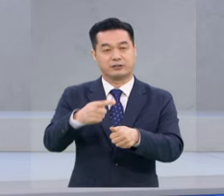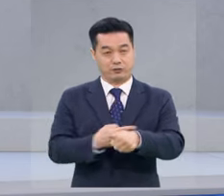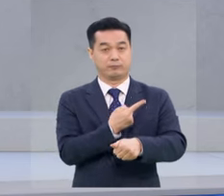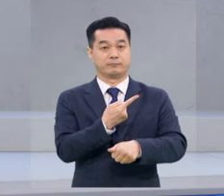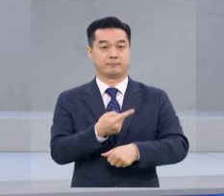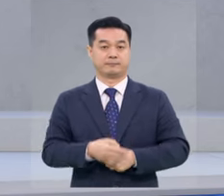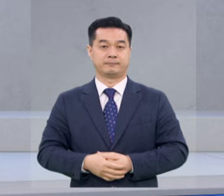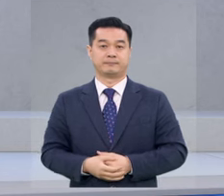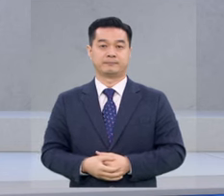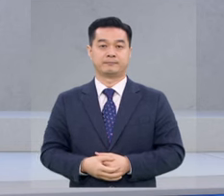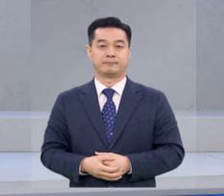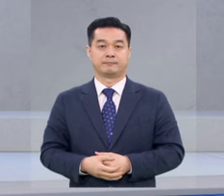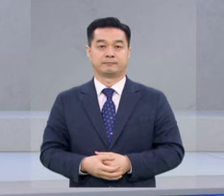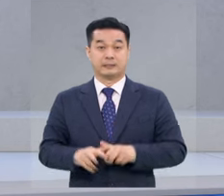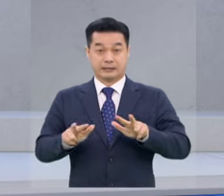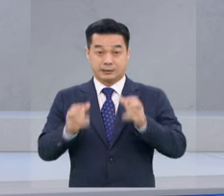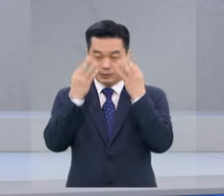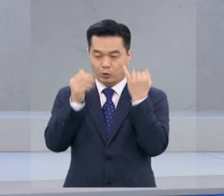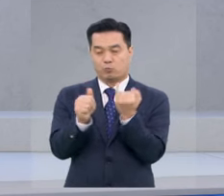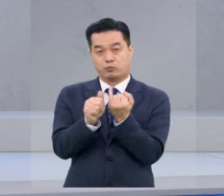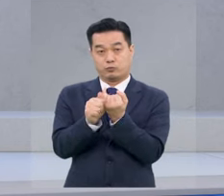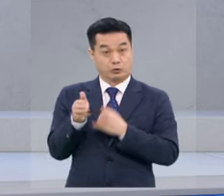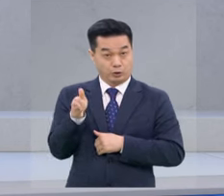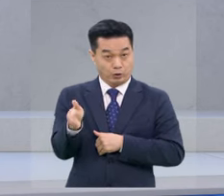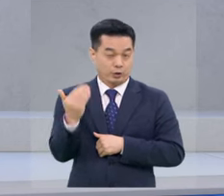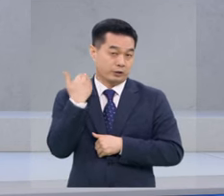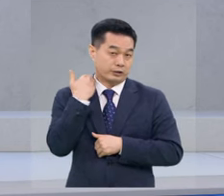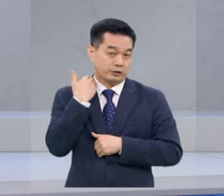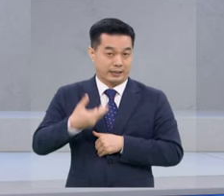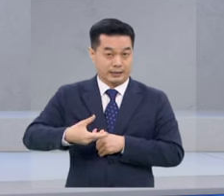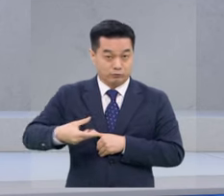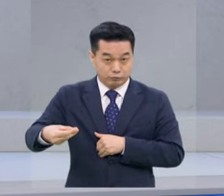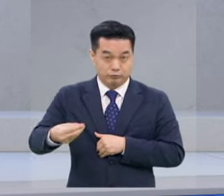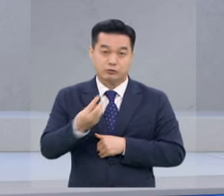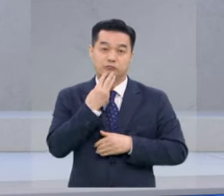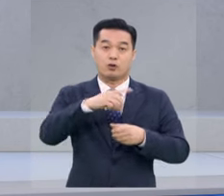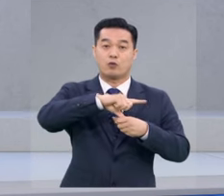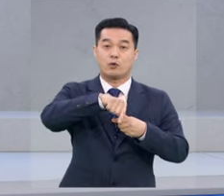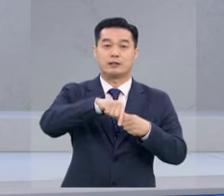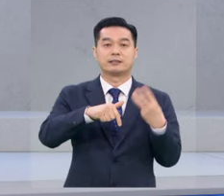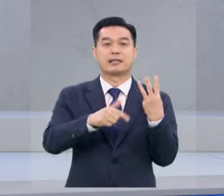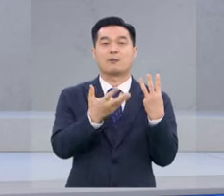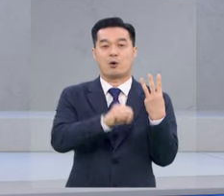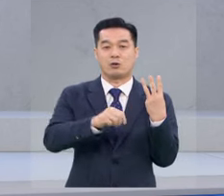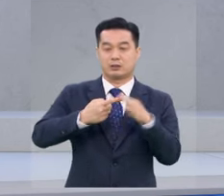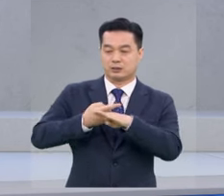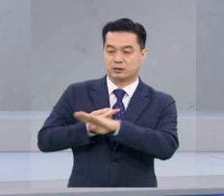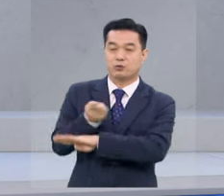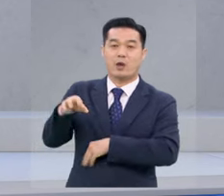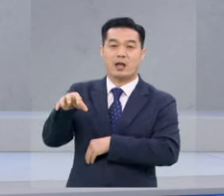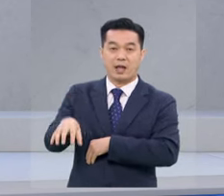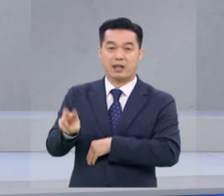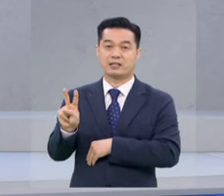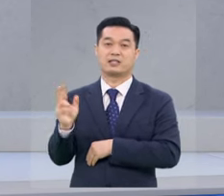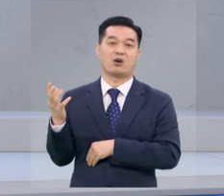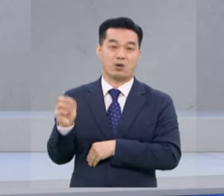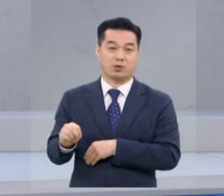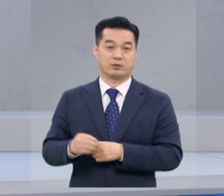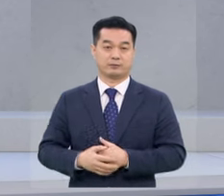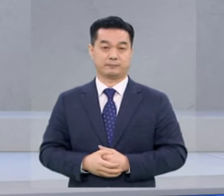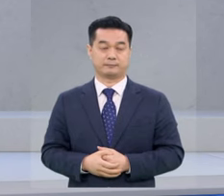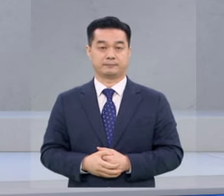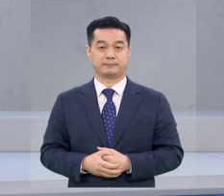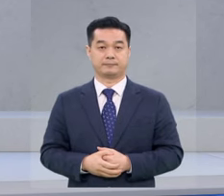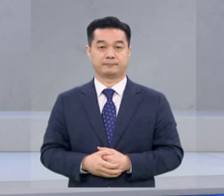예상됩니다 현재 신혼부부 전용 전세 대출은 수도권은 3억 원 그 외 지역 원은 2억 원의 한도가